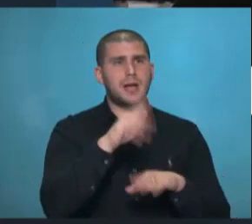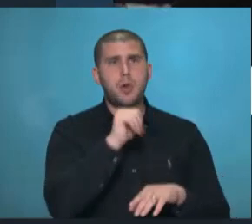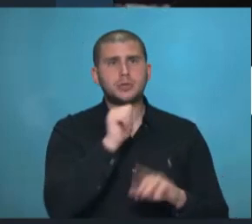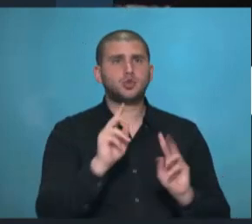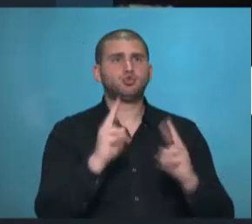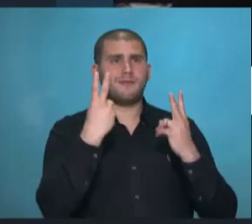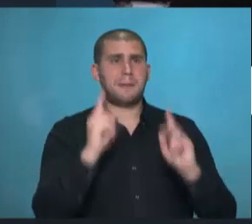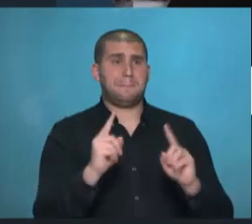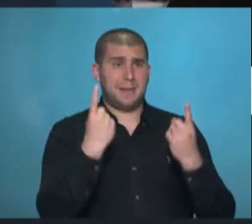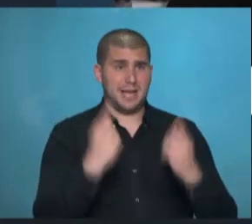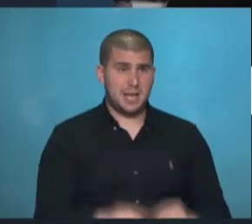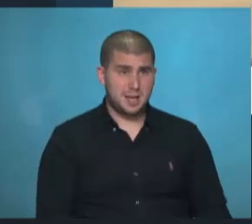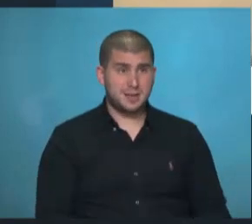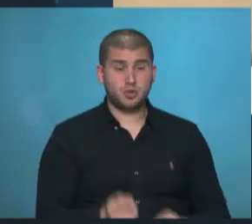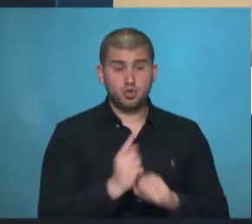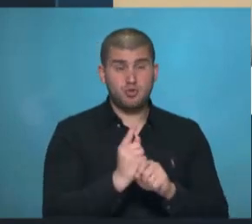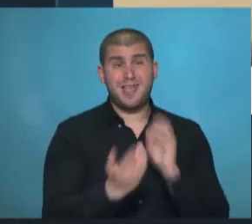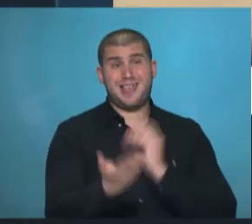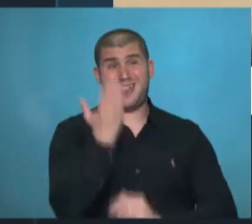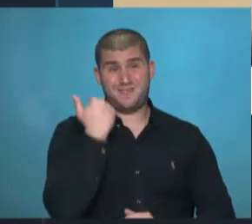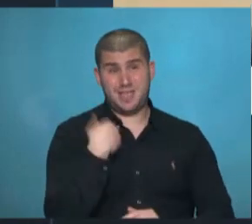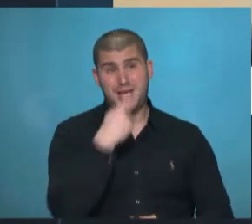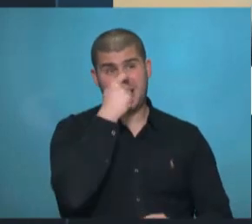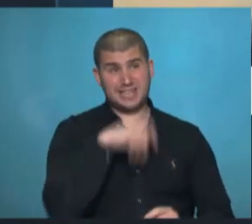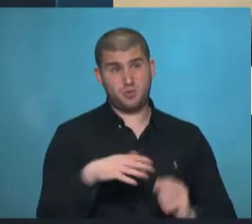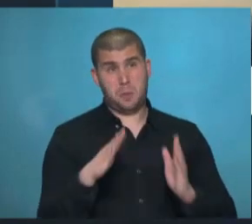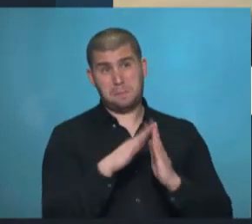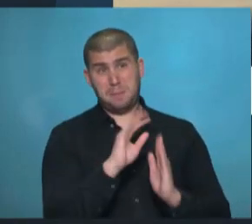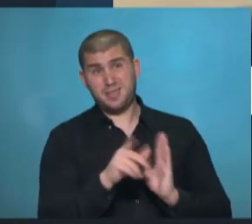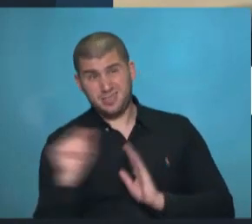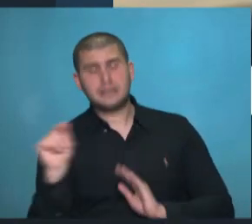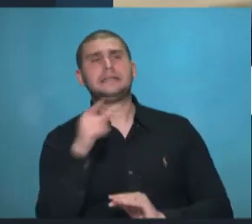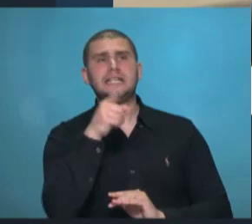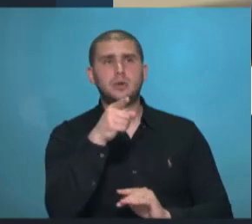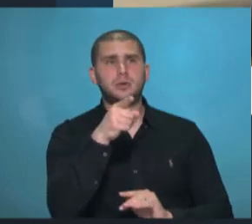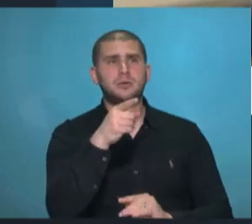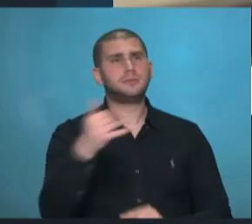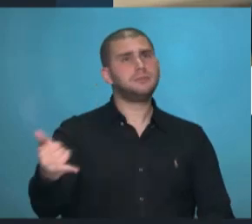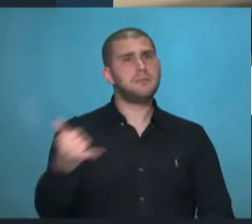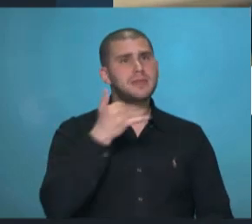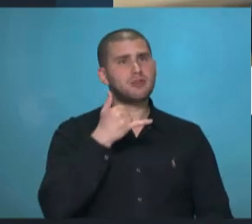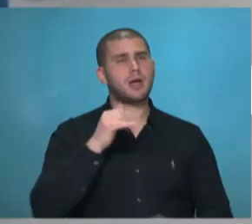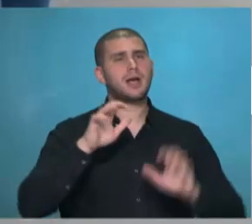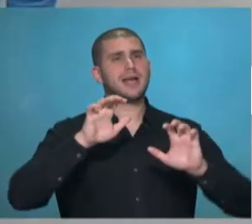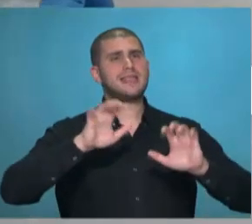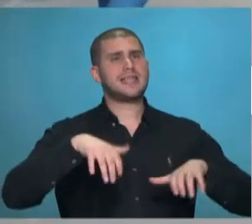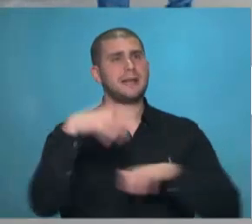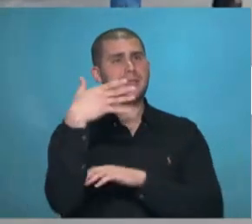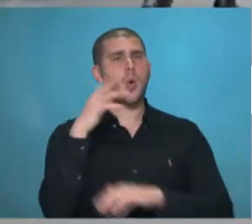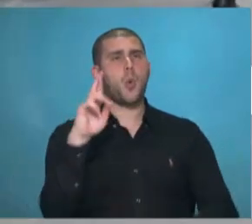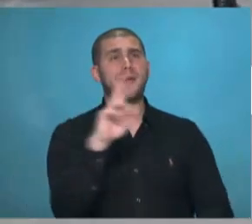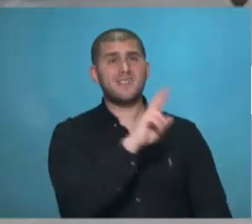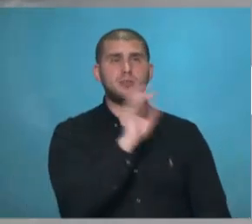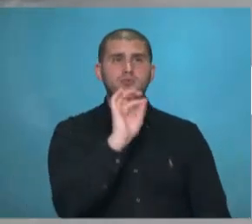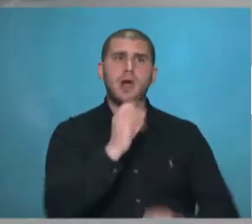מקרה שכזה. ורגע לפני שאנחנו עוזבים אותו, למעשה מתקשר נשיא המדינה מר ראובן ריבלין כדי